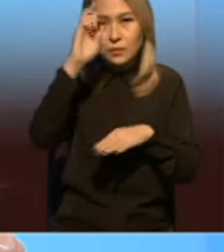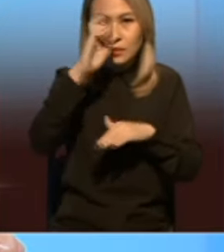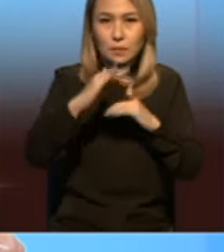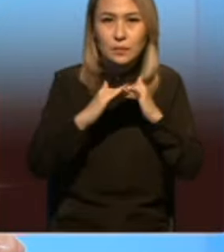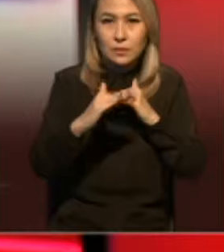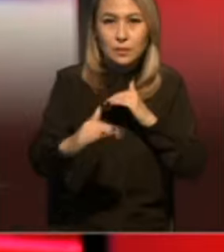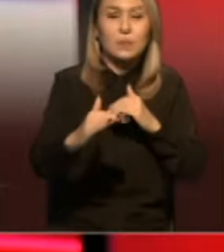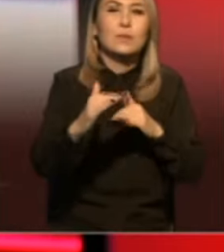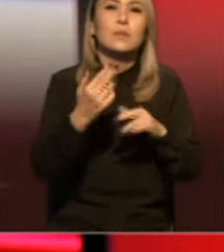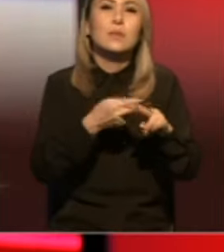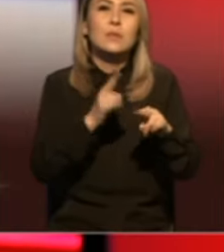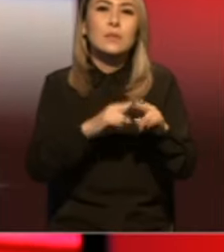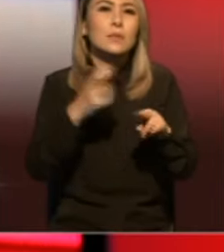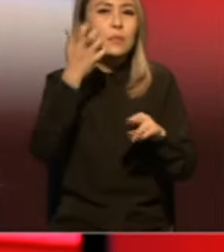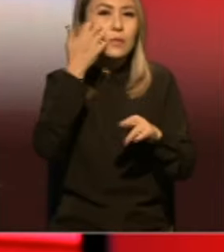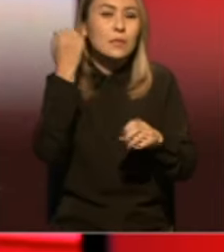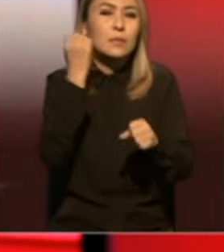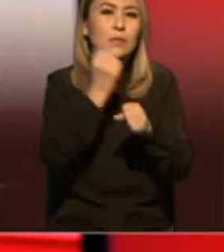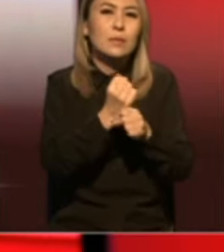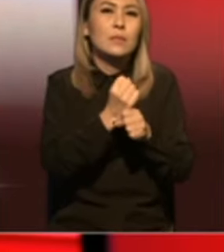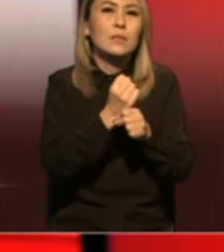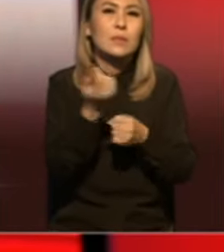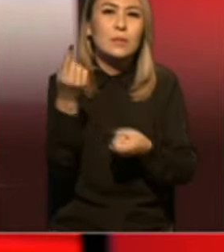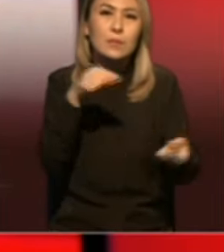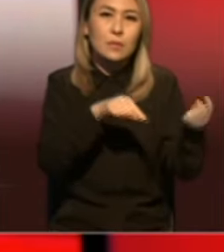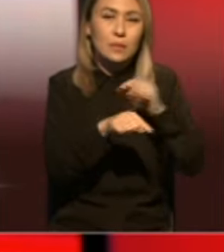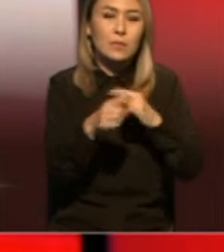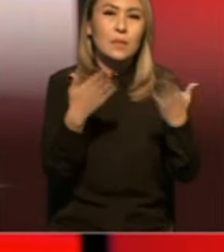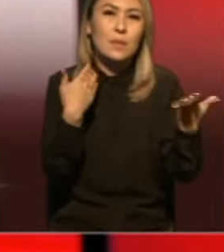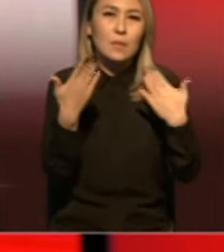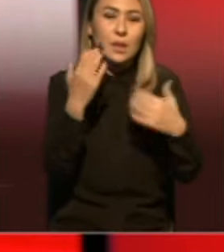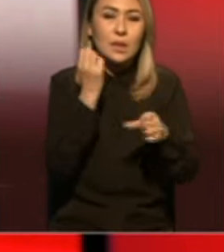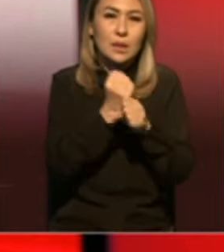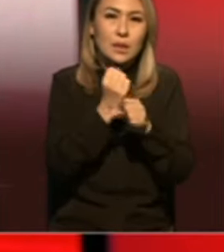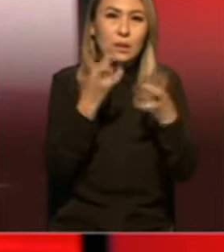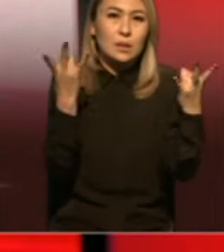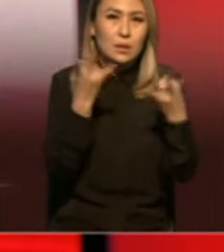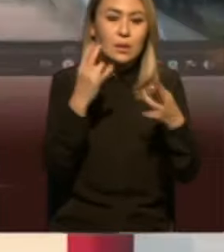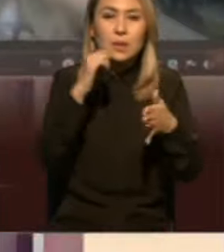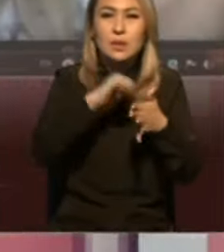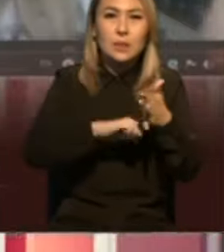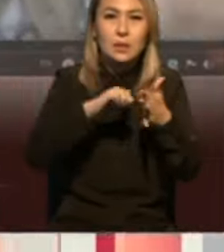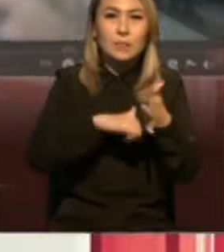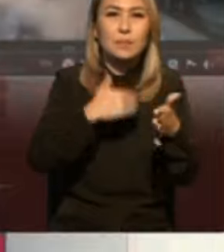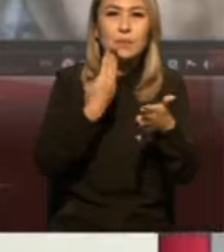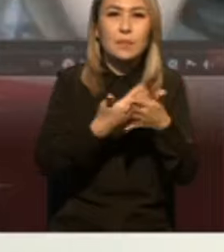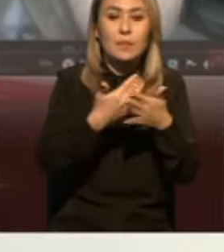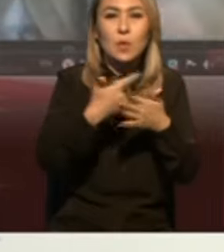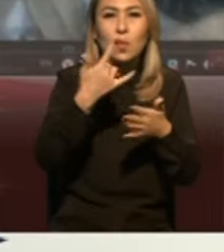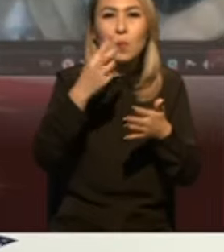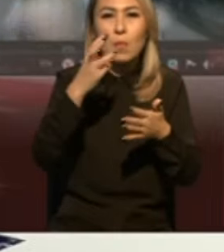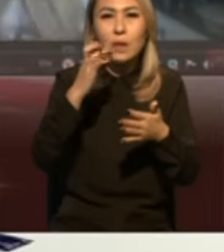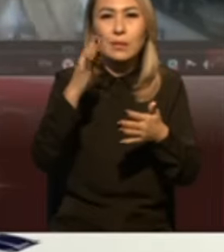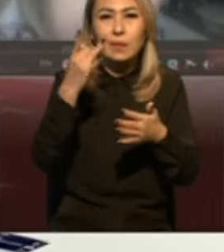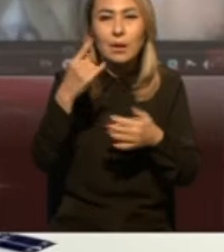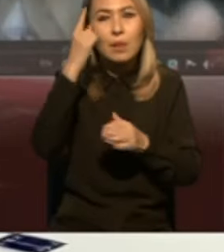ұйымына. Сол жағынан бір тығыз қарым-қатынас жүргізуіміз керек. Себебі, мысалы, гуманитарлық жағын